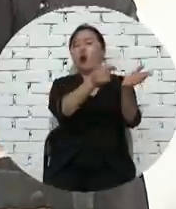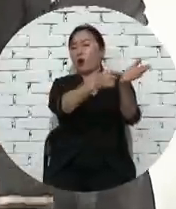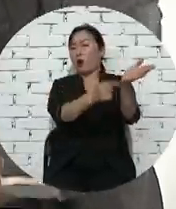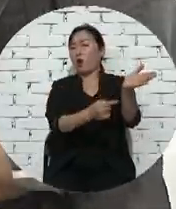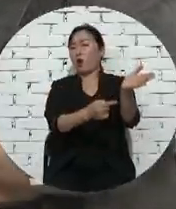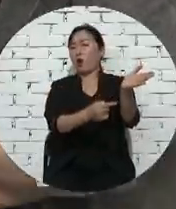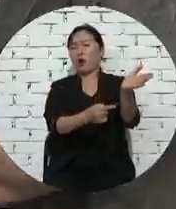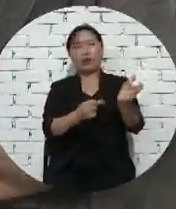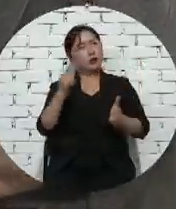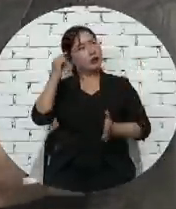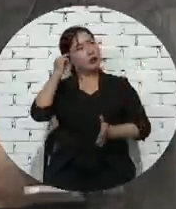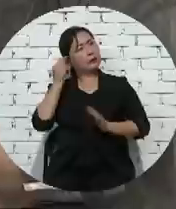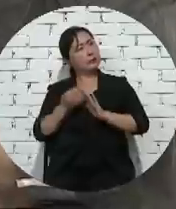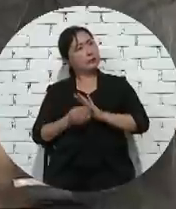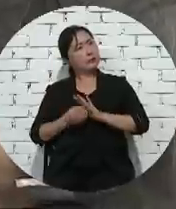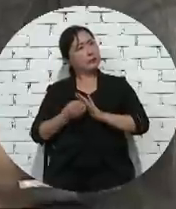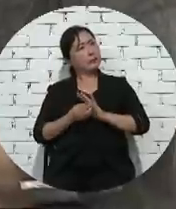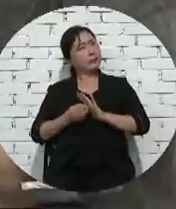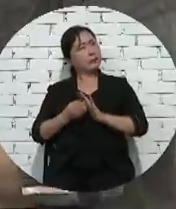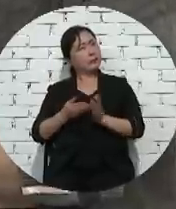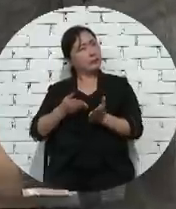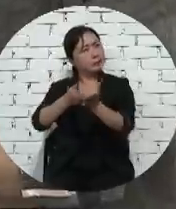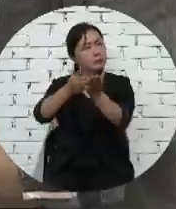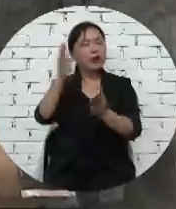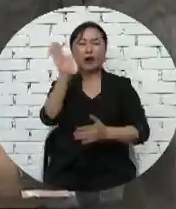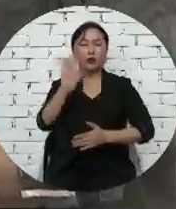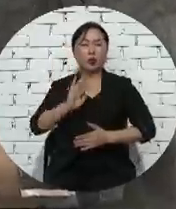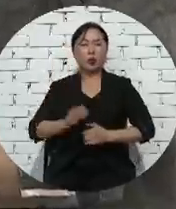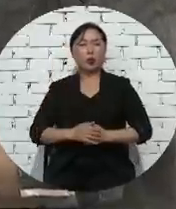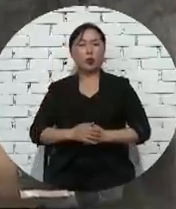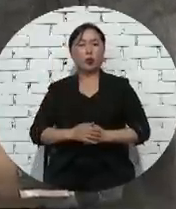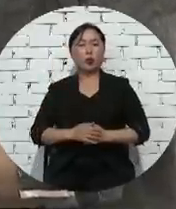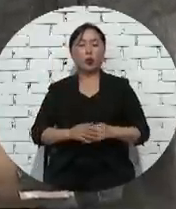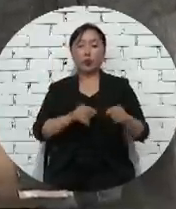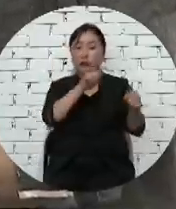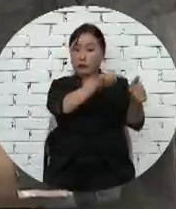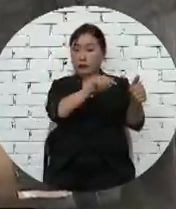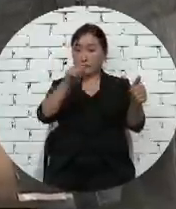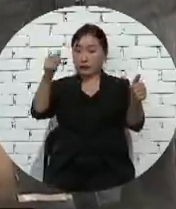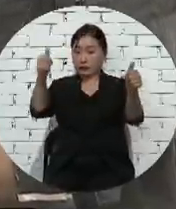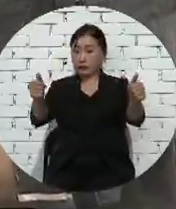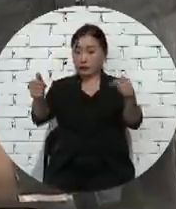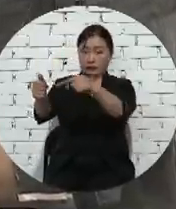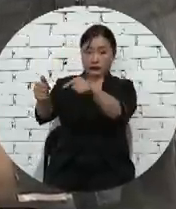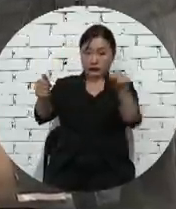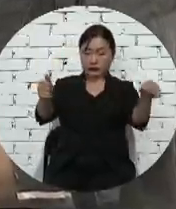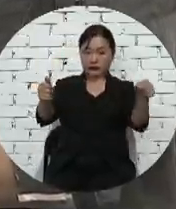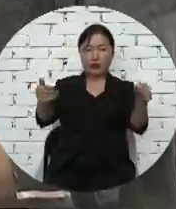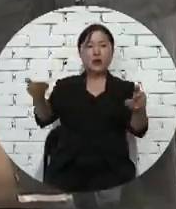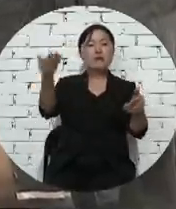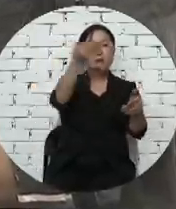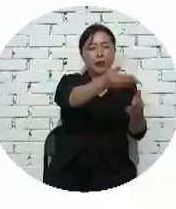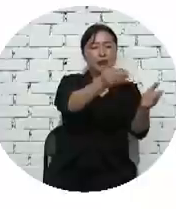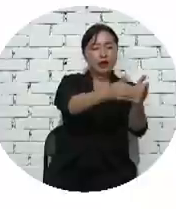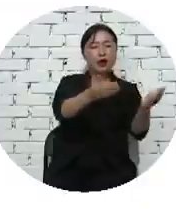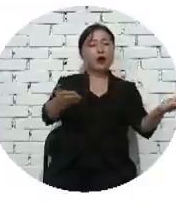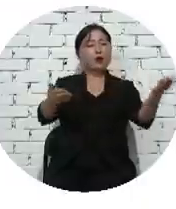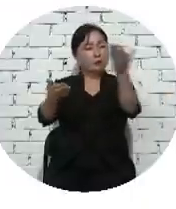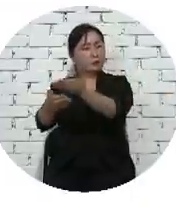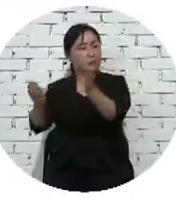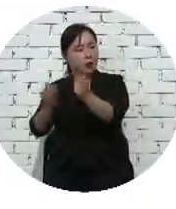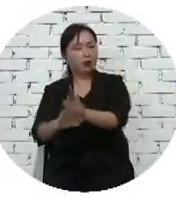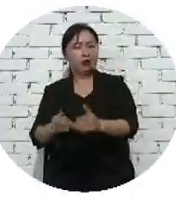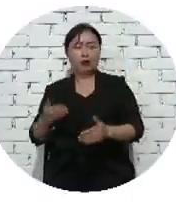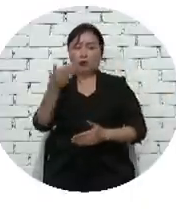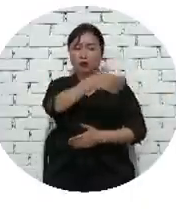가지고 밀어붙이는 건 아닌 것이고 저는 당사자들이 명확하게 얘기를 안 하고 받았다는 쪽에서는 준 쪽은 전혀